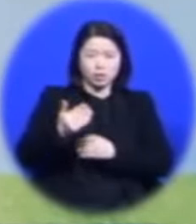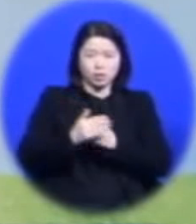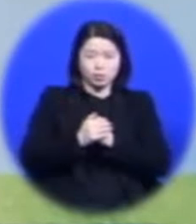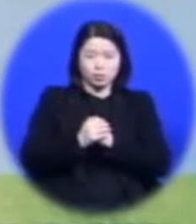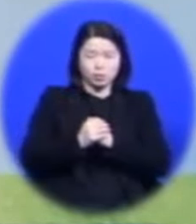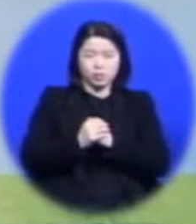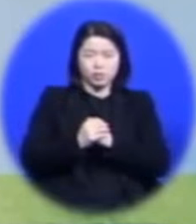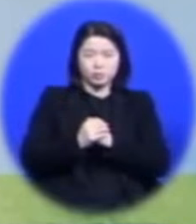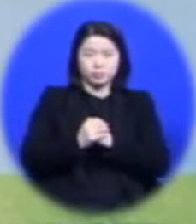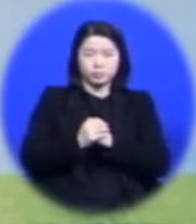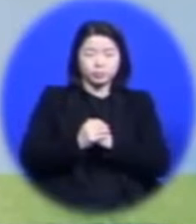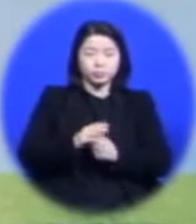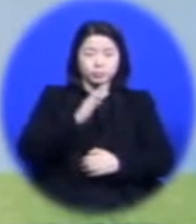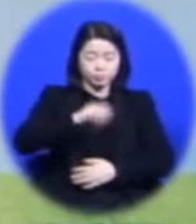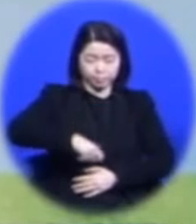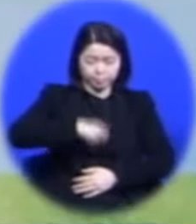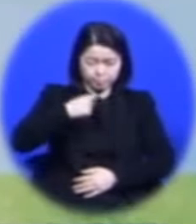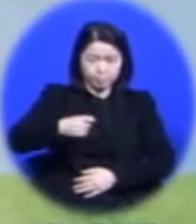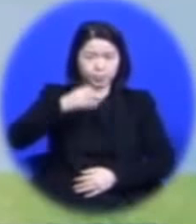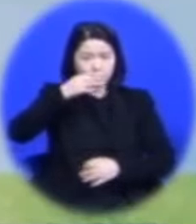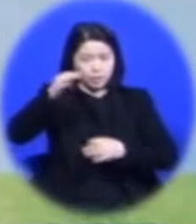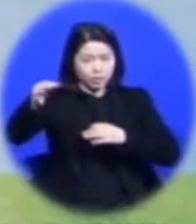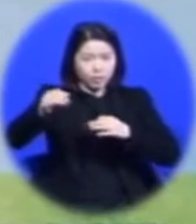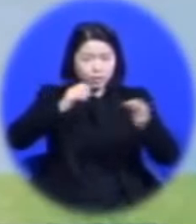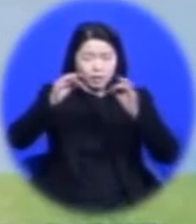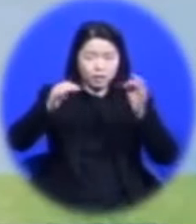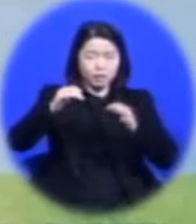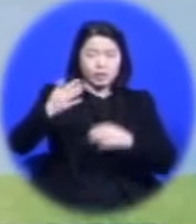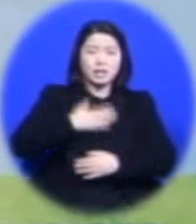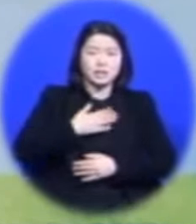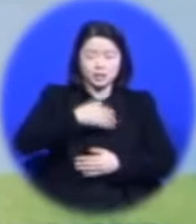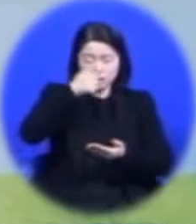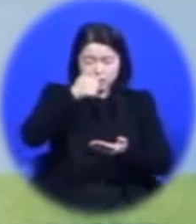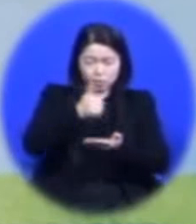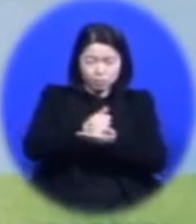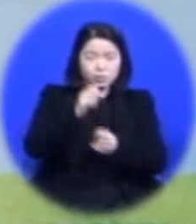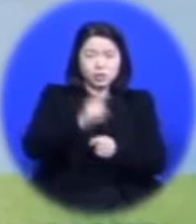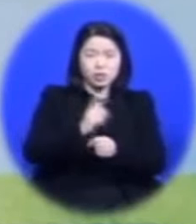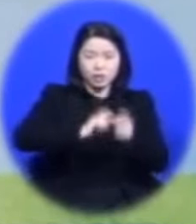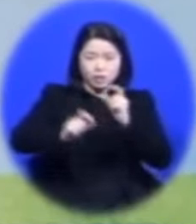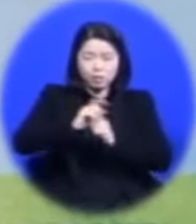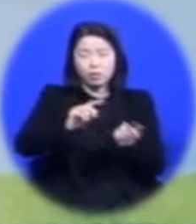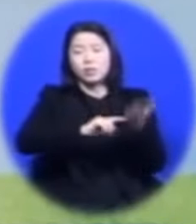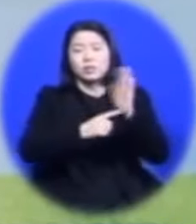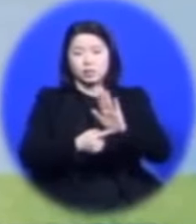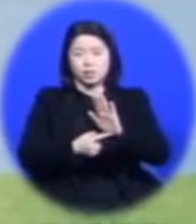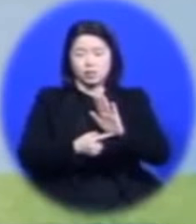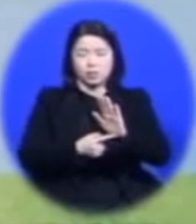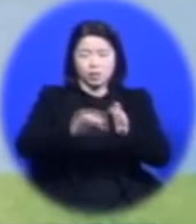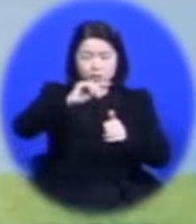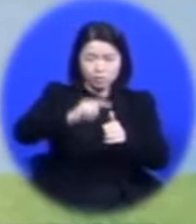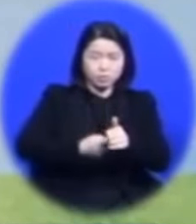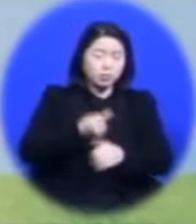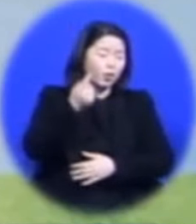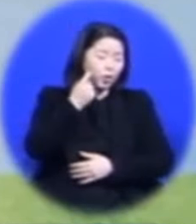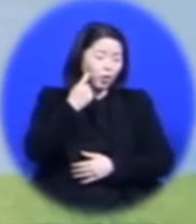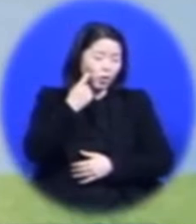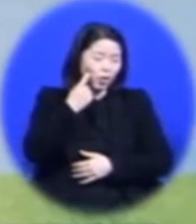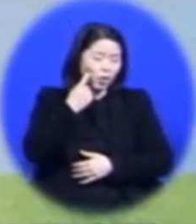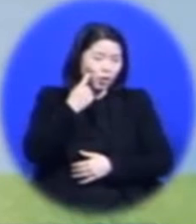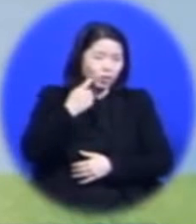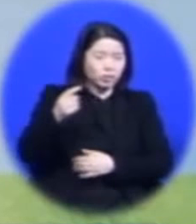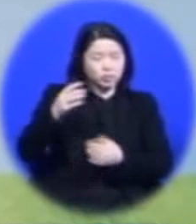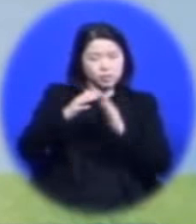생겨요 정의를 부르짖을 저 자신의 죄성이 더 드러나요 스스로가 위선자라고 하는 좌절감이